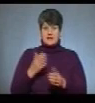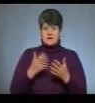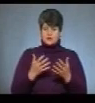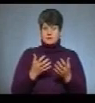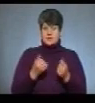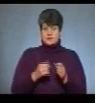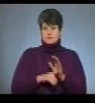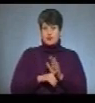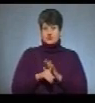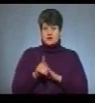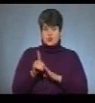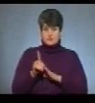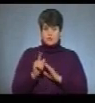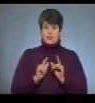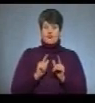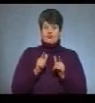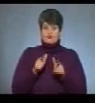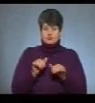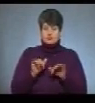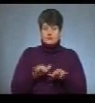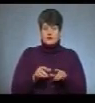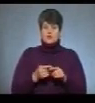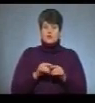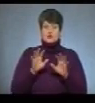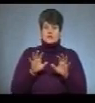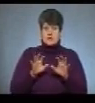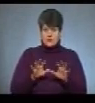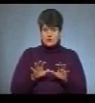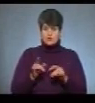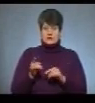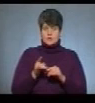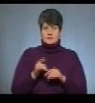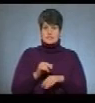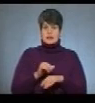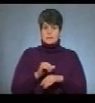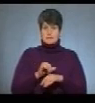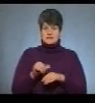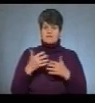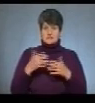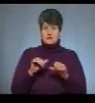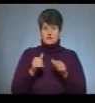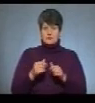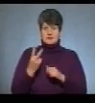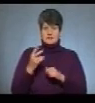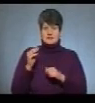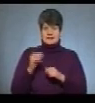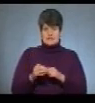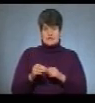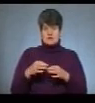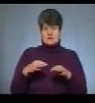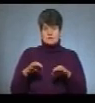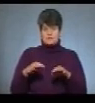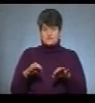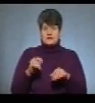з початку вступу в дію даного закону, то Тернопільською митницею вже оформлено порядку 2000 транспортних засобів. З